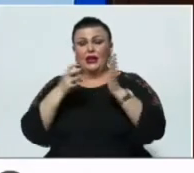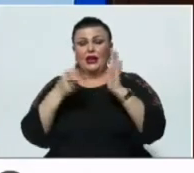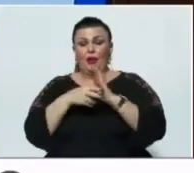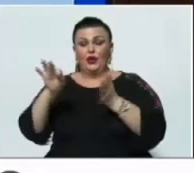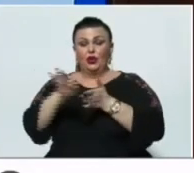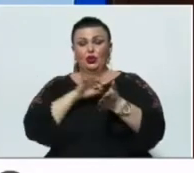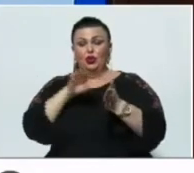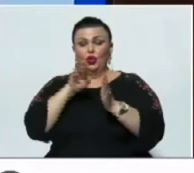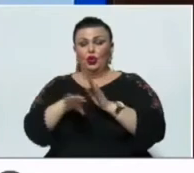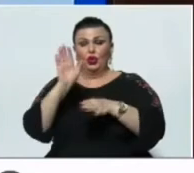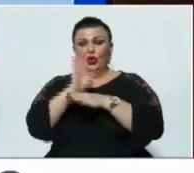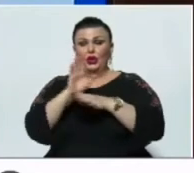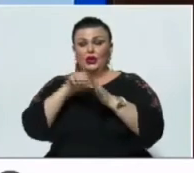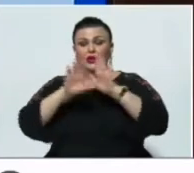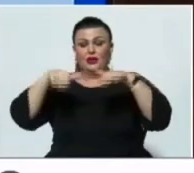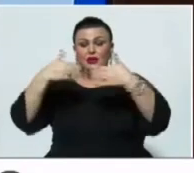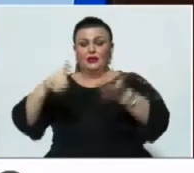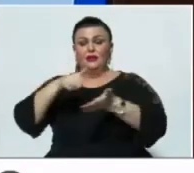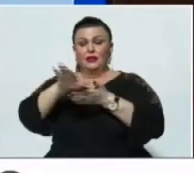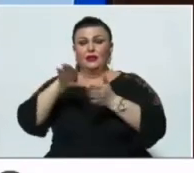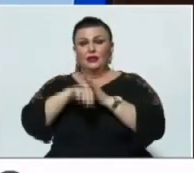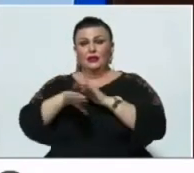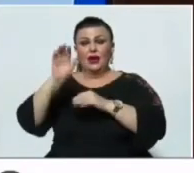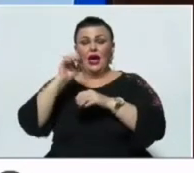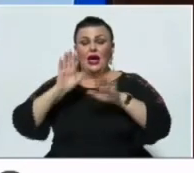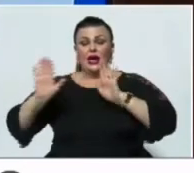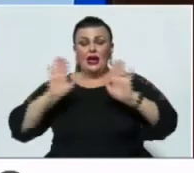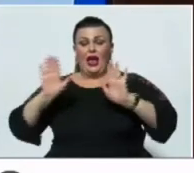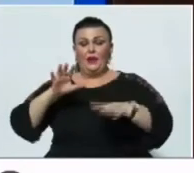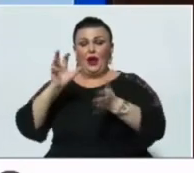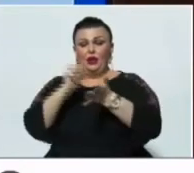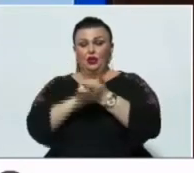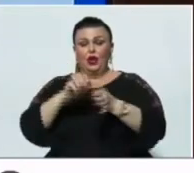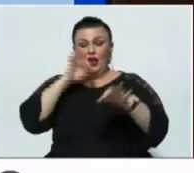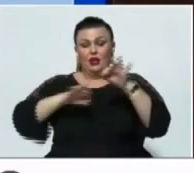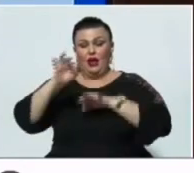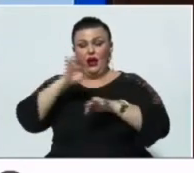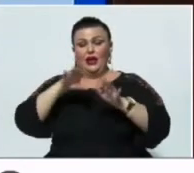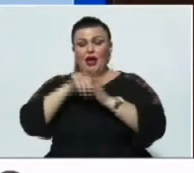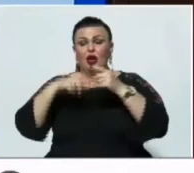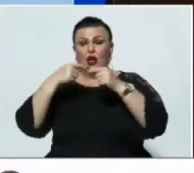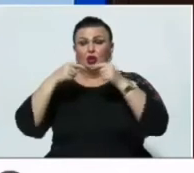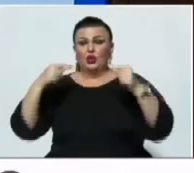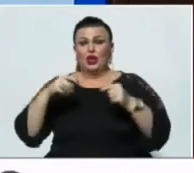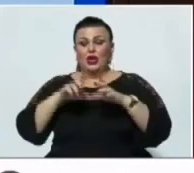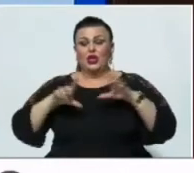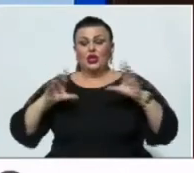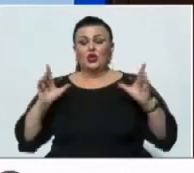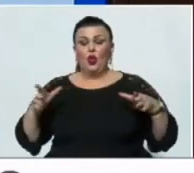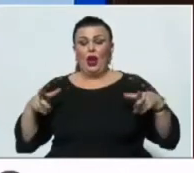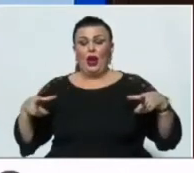operativ qərargahın tələb və təkliflərini rəhbər tutaraq bütün istiqamətlər üzrə görülən layihələri sosial izolasiya qaydalarına uyğun